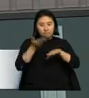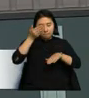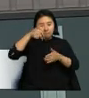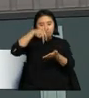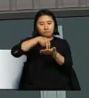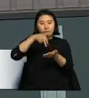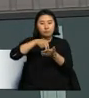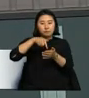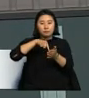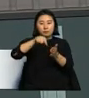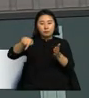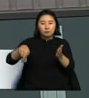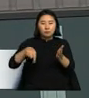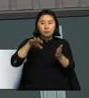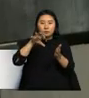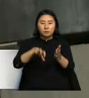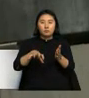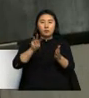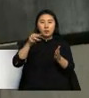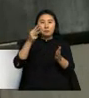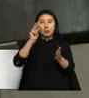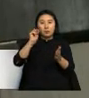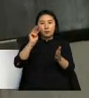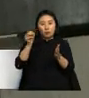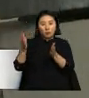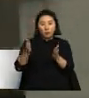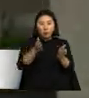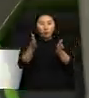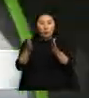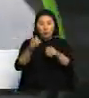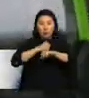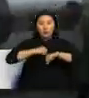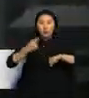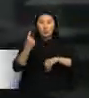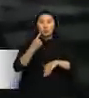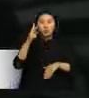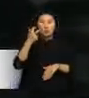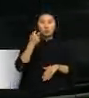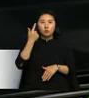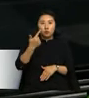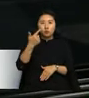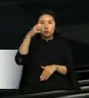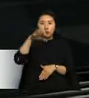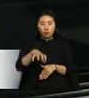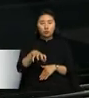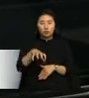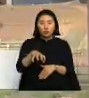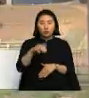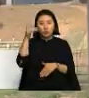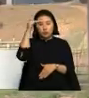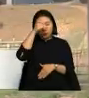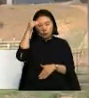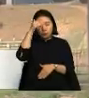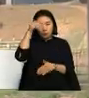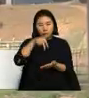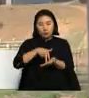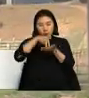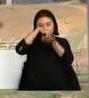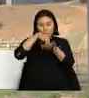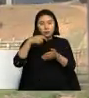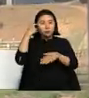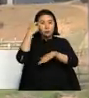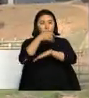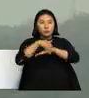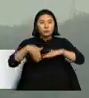정류장에서 노상 니 전망대까지 300m 구간에 넓이 1076 제곱미터 규모로 탐방로 와 전망대를 조성할